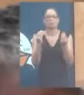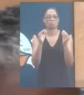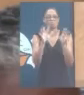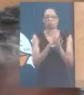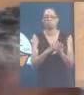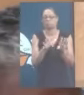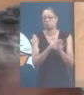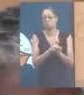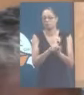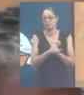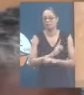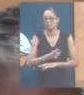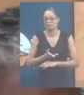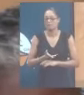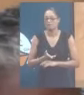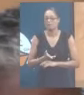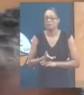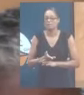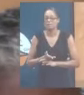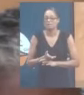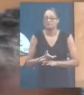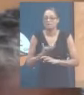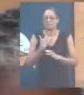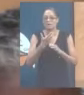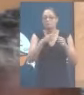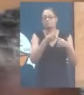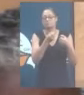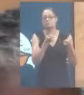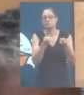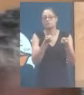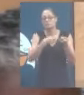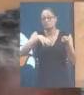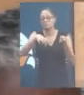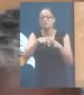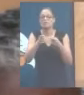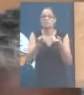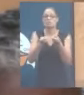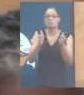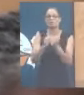l'obscurité sur un satellite qui est géré avec des fonds publics.